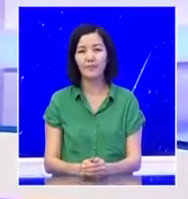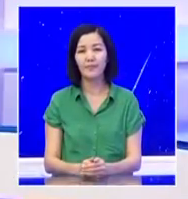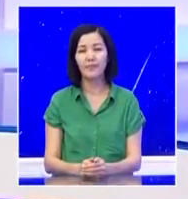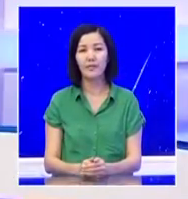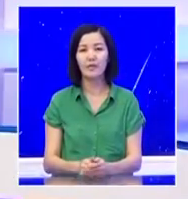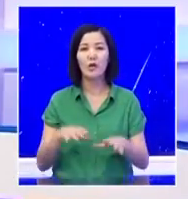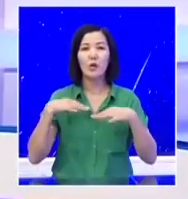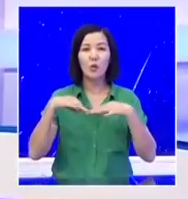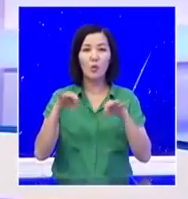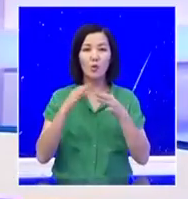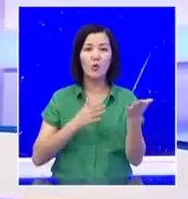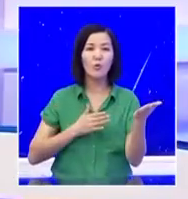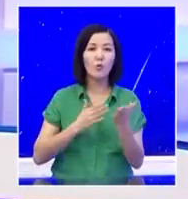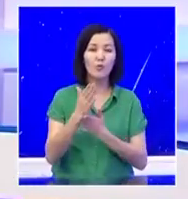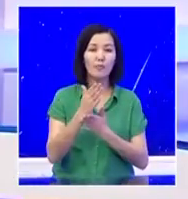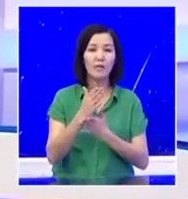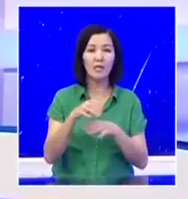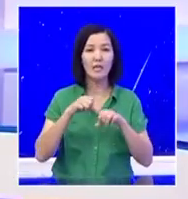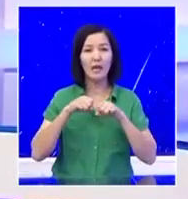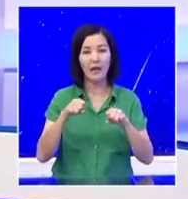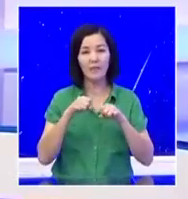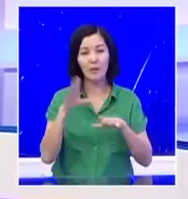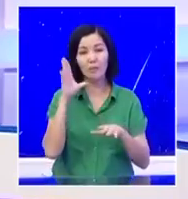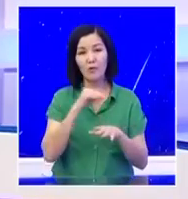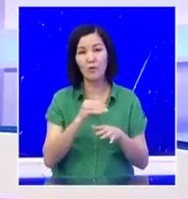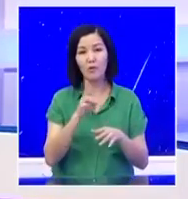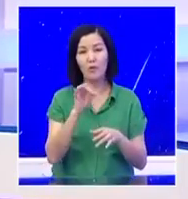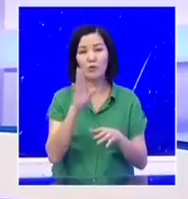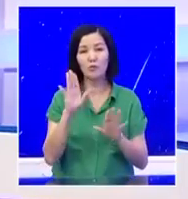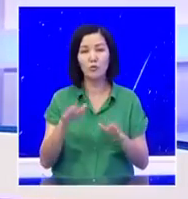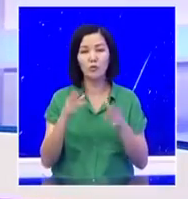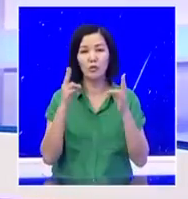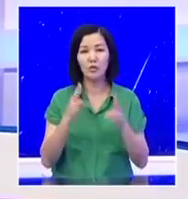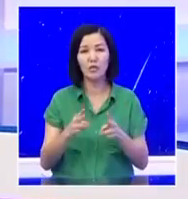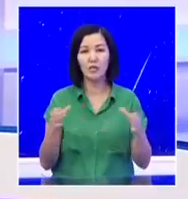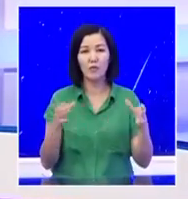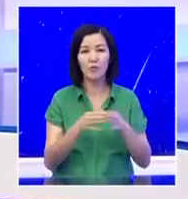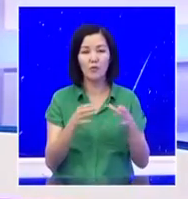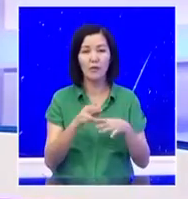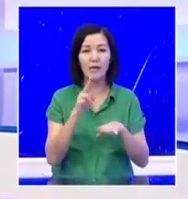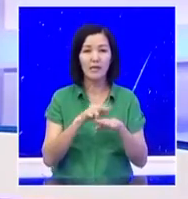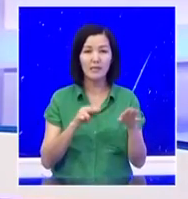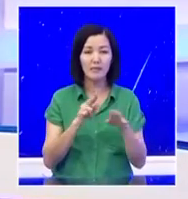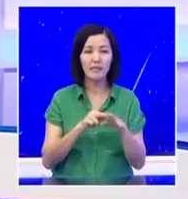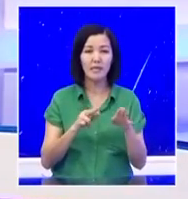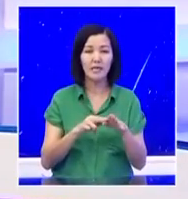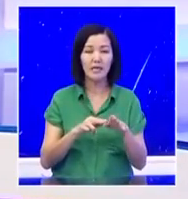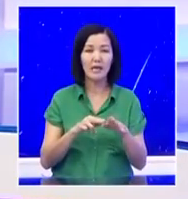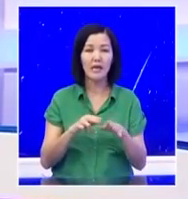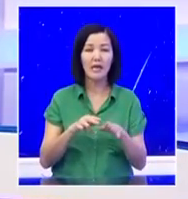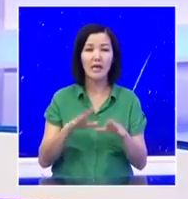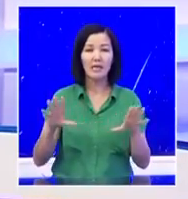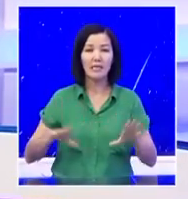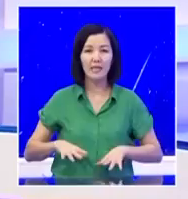Көлік өтпейтін жерге атпен ақбаруға болады. Көксу аудандық төтенше жағдайлар бөлімінің мамандары мен полиция қызметкерлері салт атпен